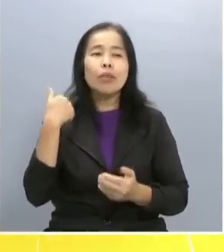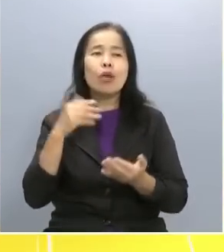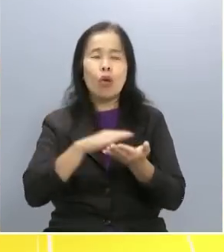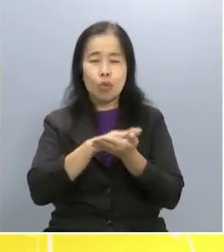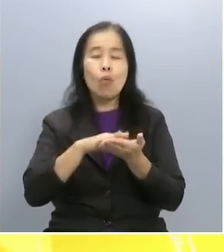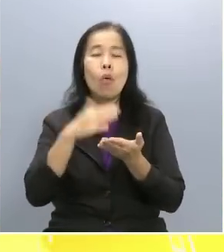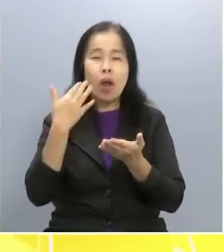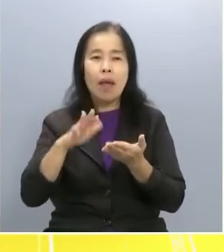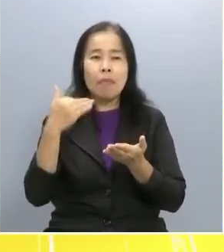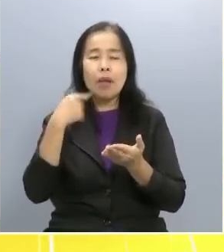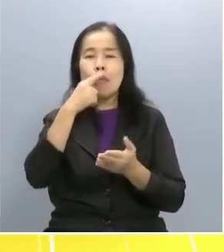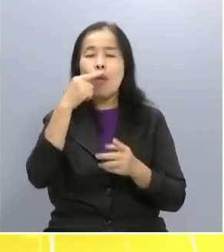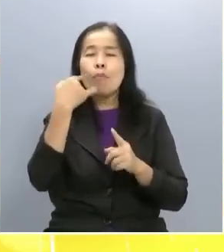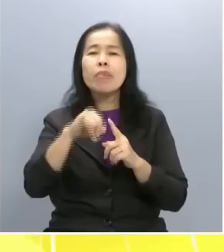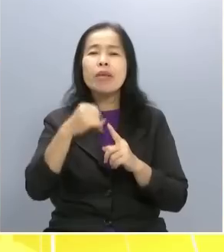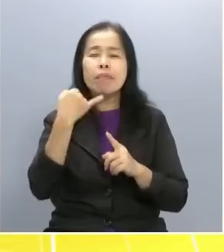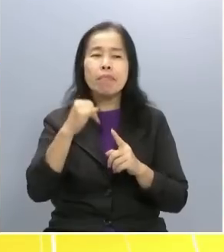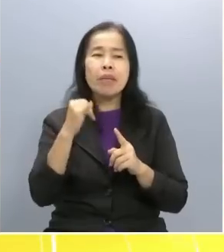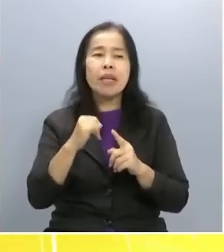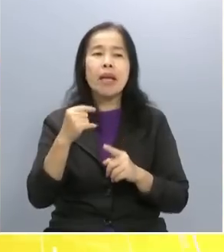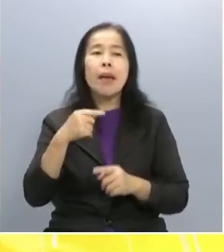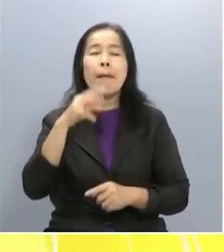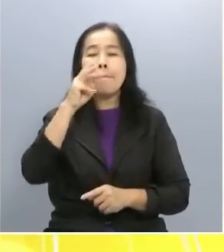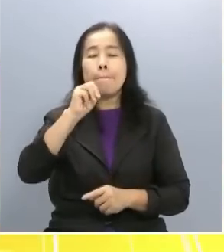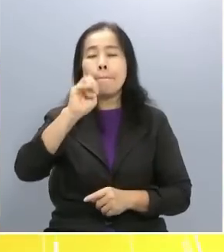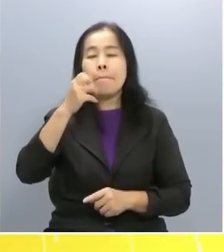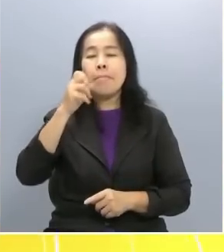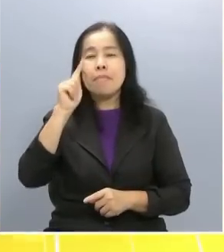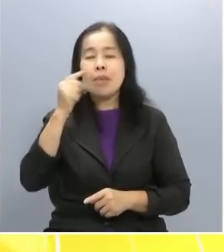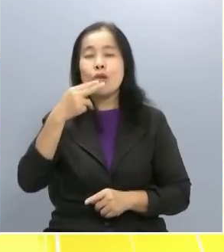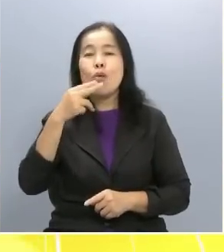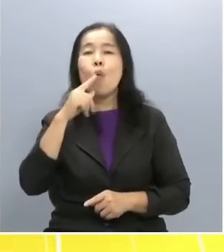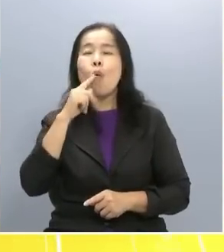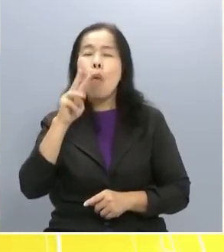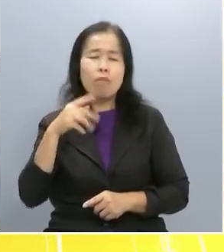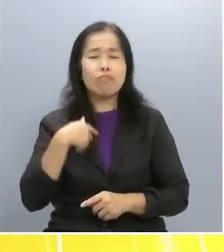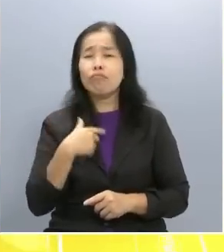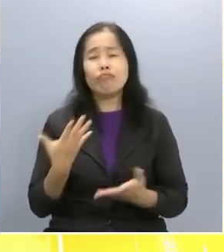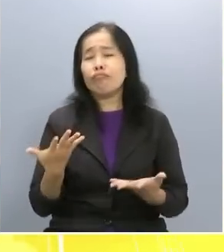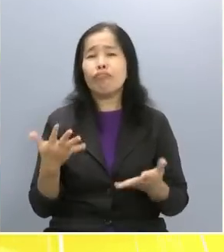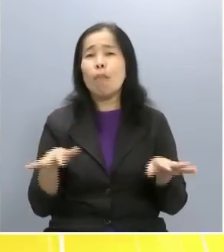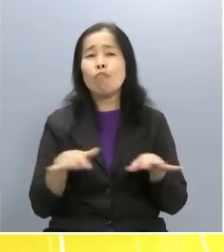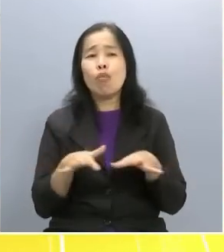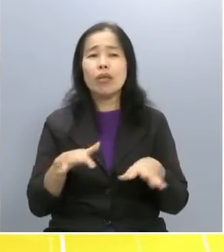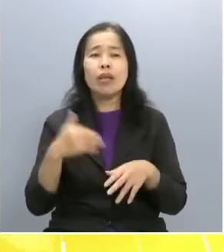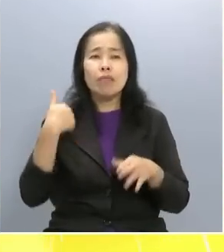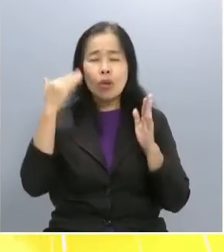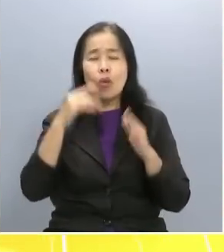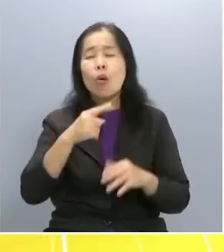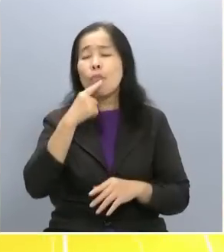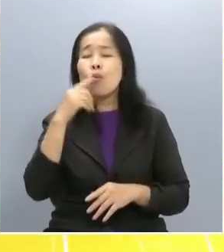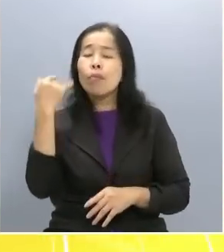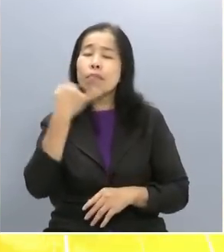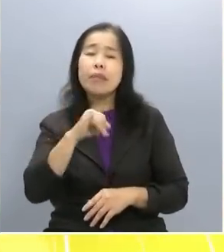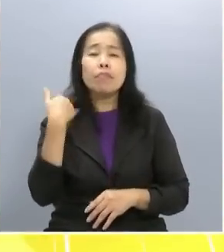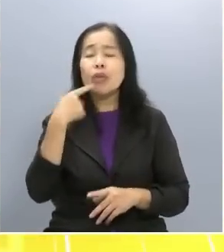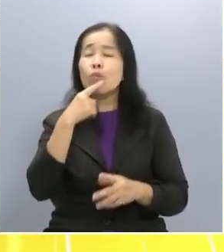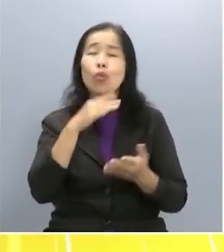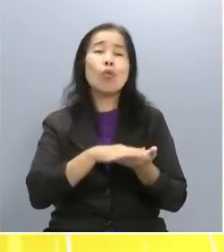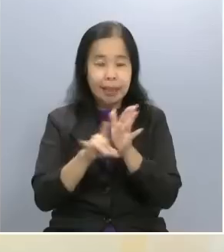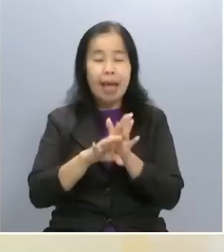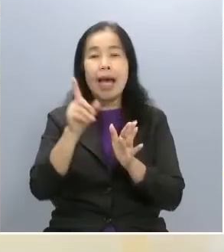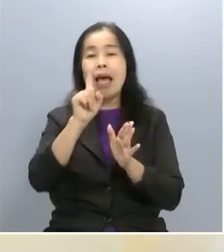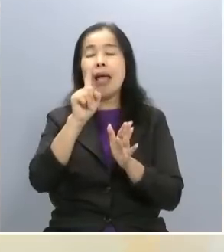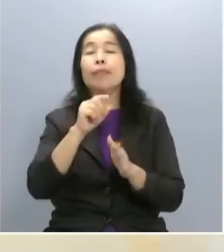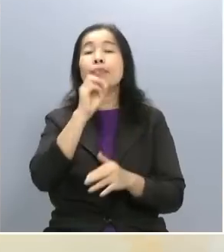ษ ใช่อย่างพี่ยุทธทักว่ามิถุนาคมเสียเซลไหมคุณพิธาบอกไม่เสียเซลปกติคนเราก็พลาดกันได้ก็ขอโทษก็ยอมรับแค่นั้นเอง